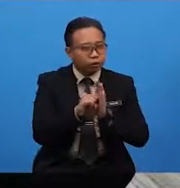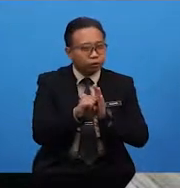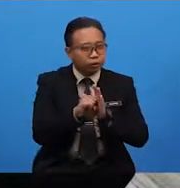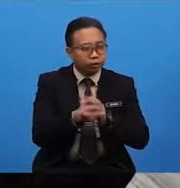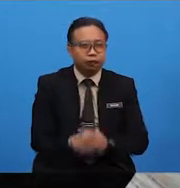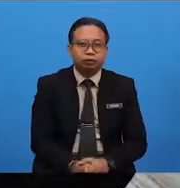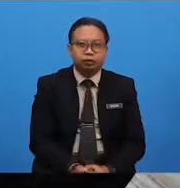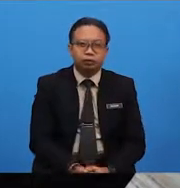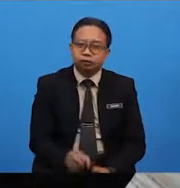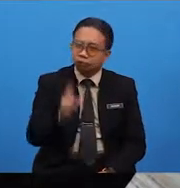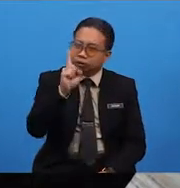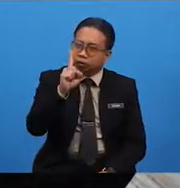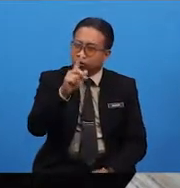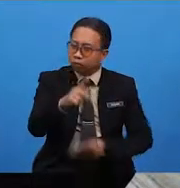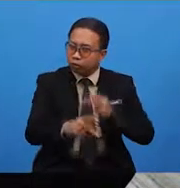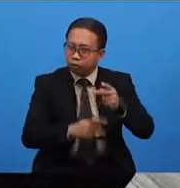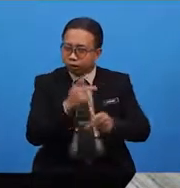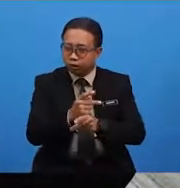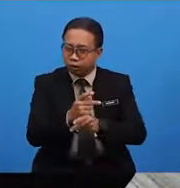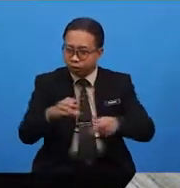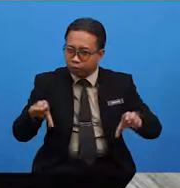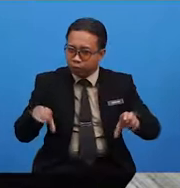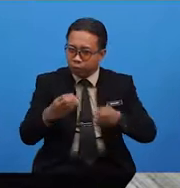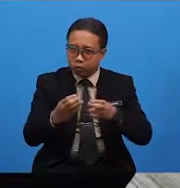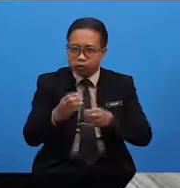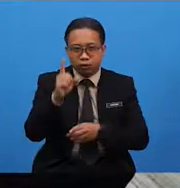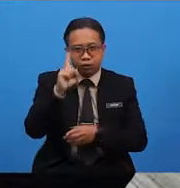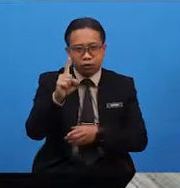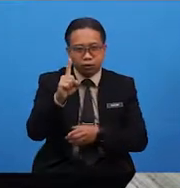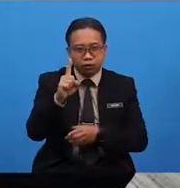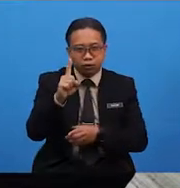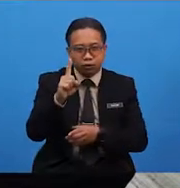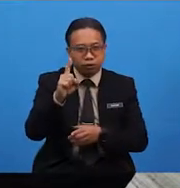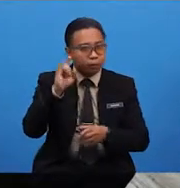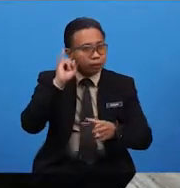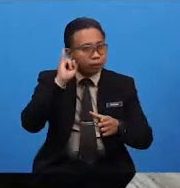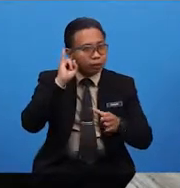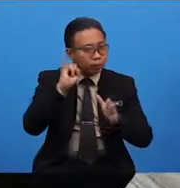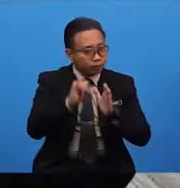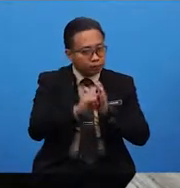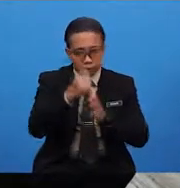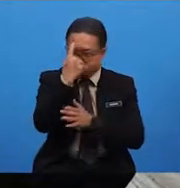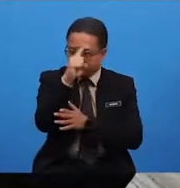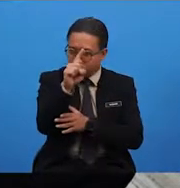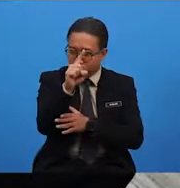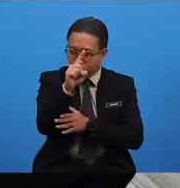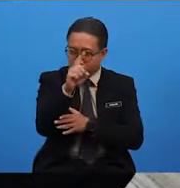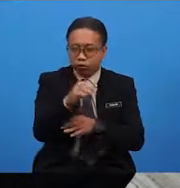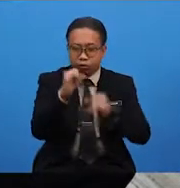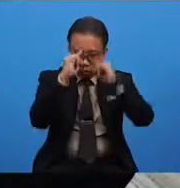merupakan suatu proses menghasilkan suatu ini bagi tujuan